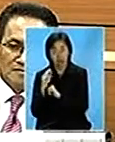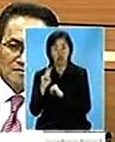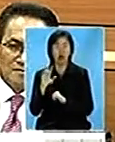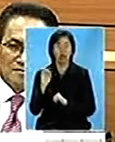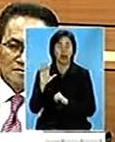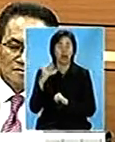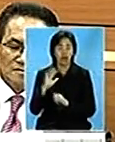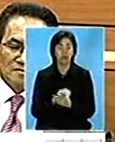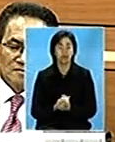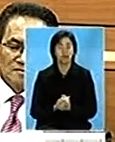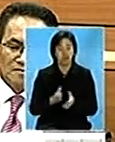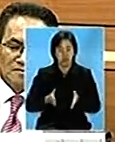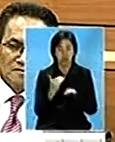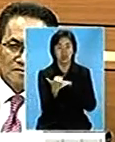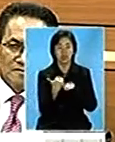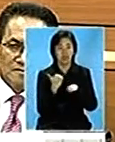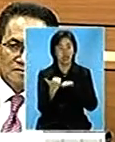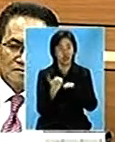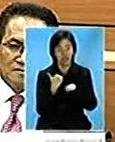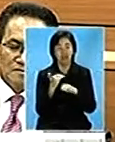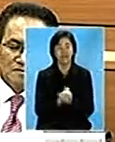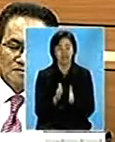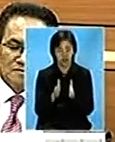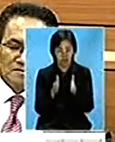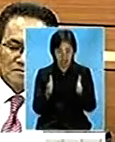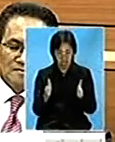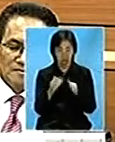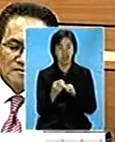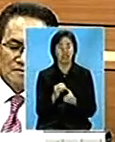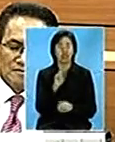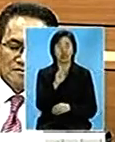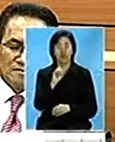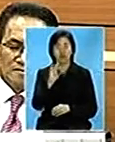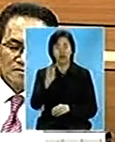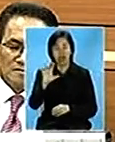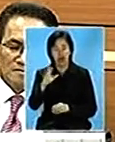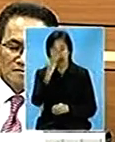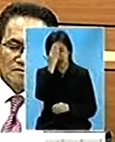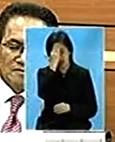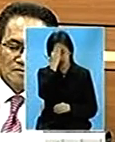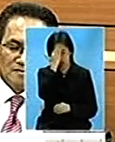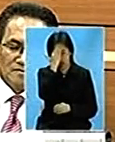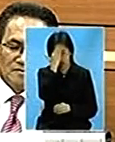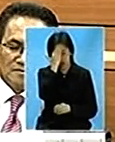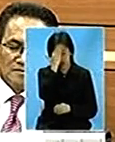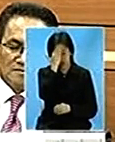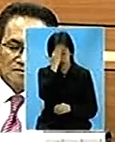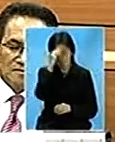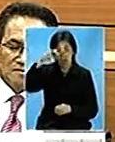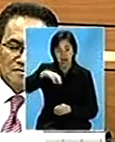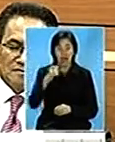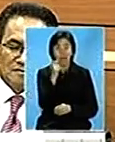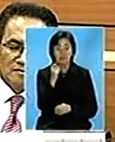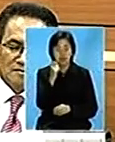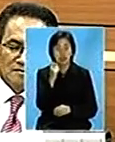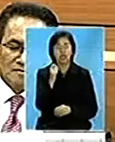วและส่วนถนนขยายช่องจราจร2085หน้าที่ว่าการอำเภอเบญจรั